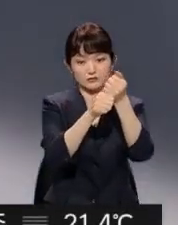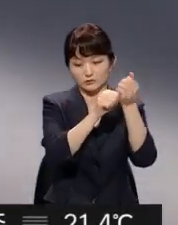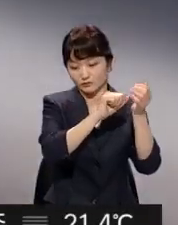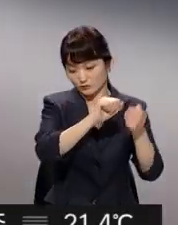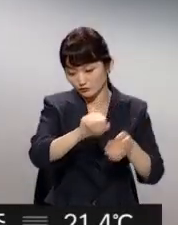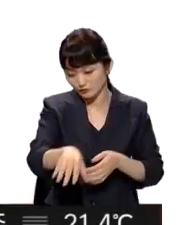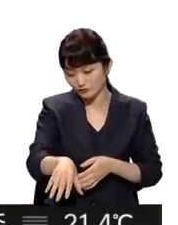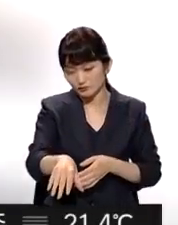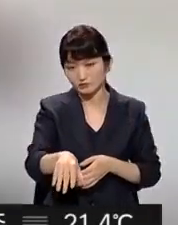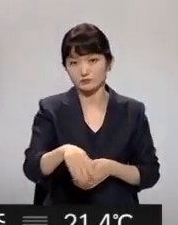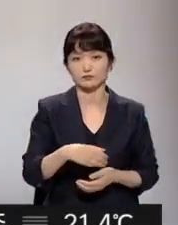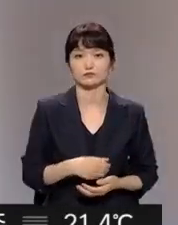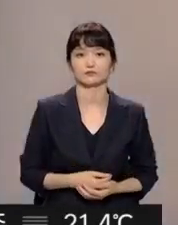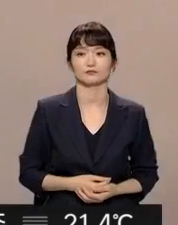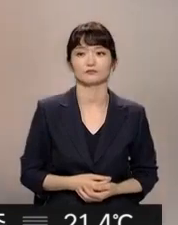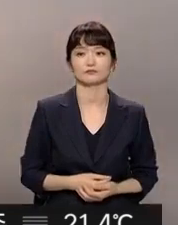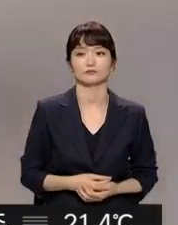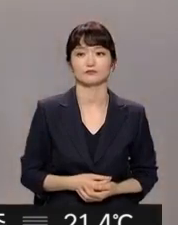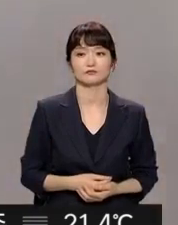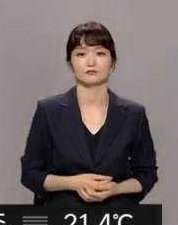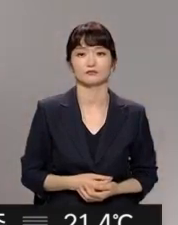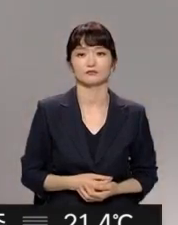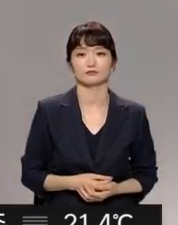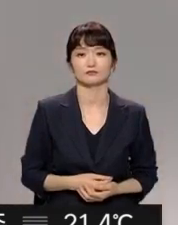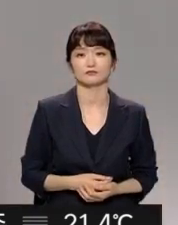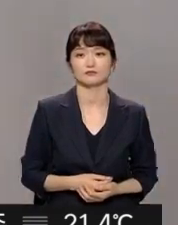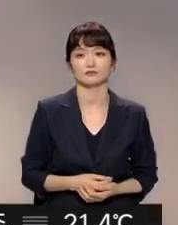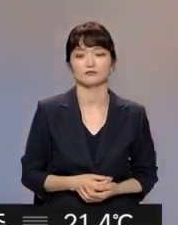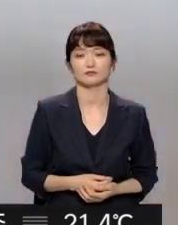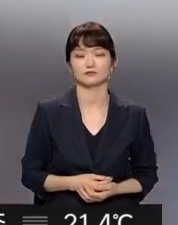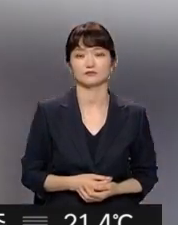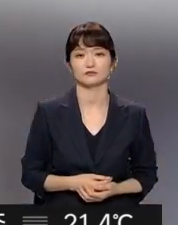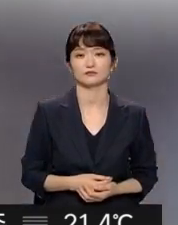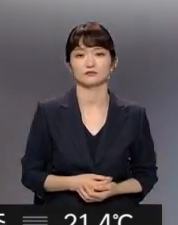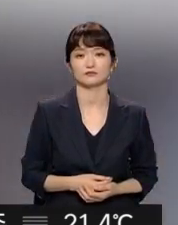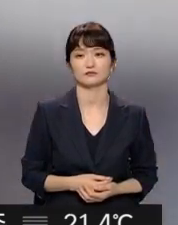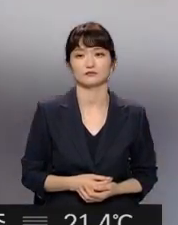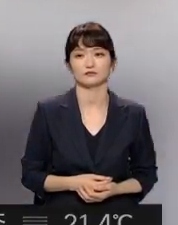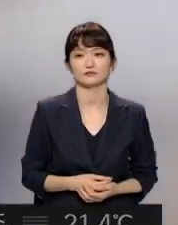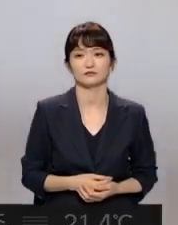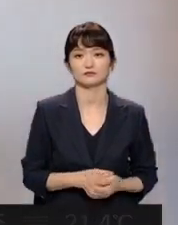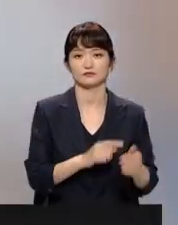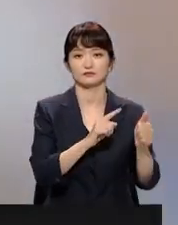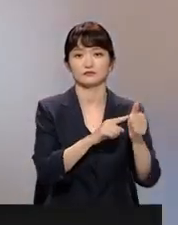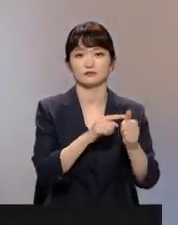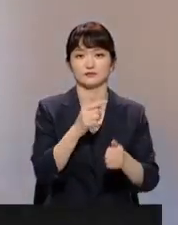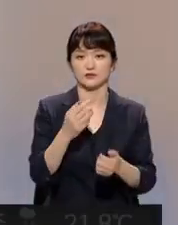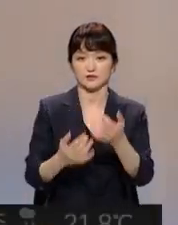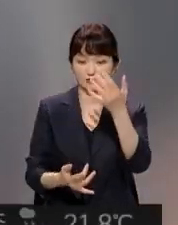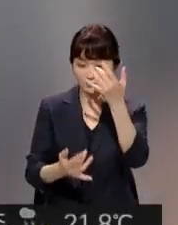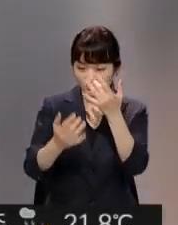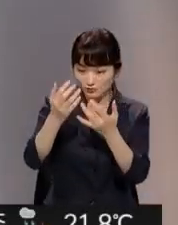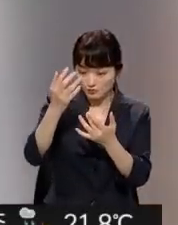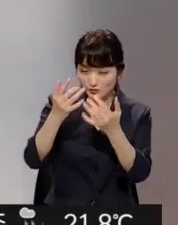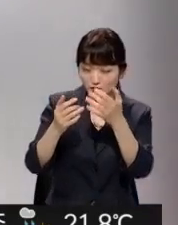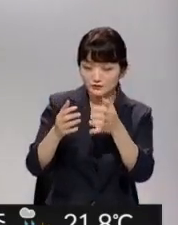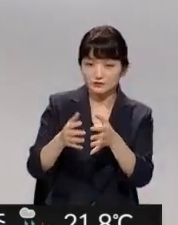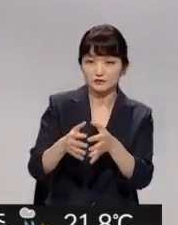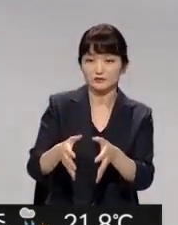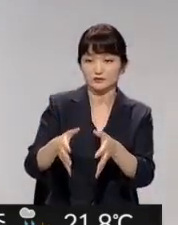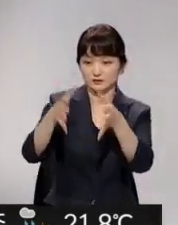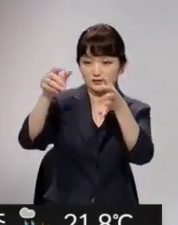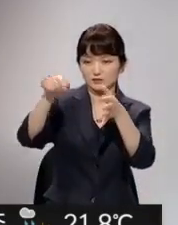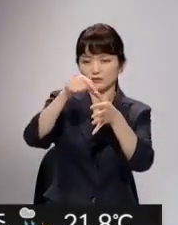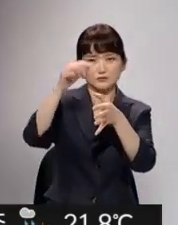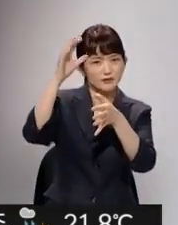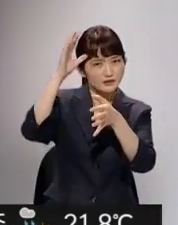잡고는 또 한번 아래로 떨어뜨리는 모습을 보여줍니다 구하는 거죠 화재 입사인 건물에서 홀로 개들을